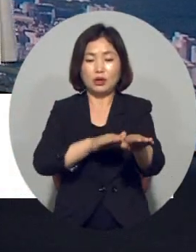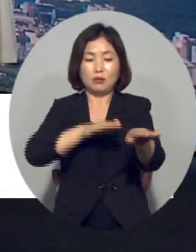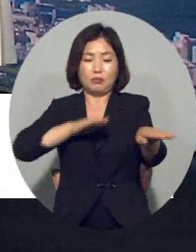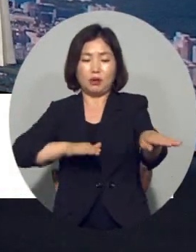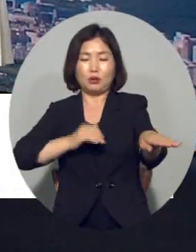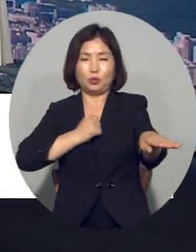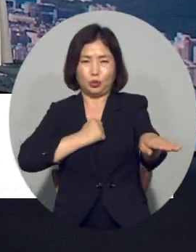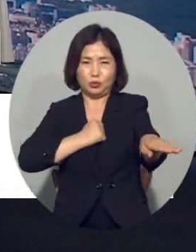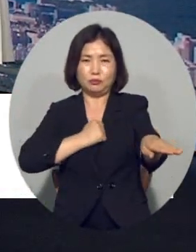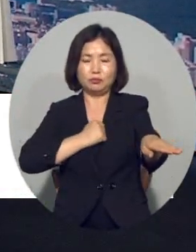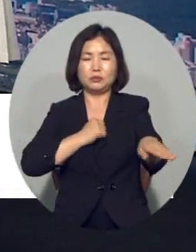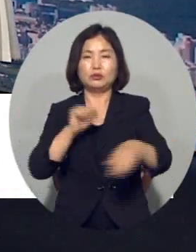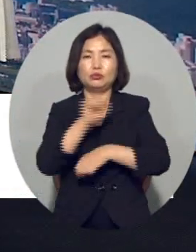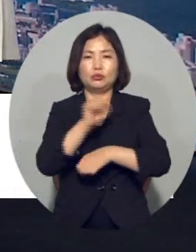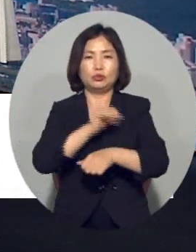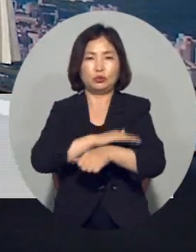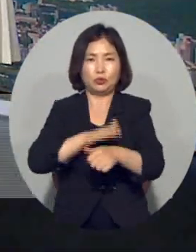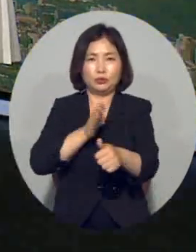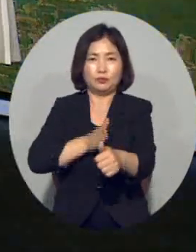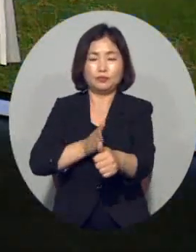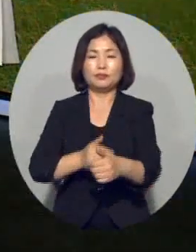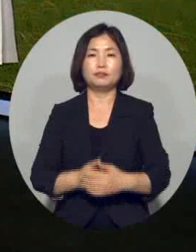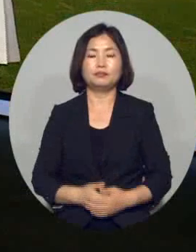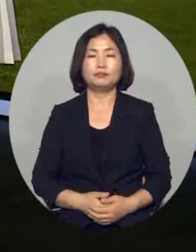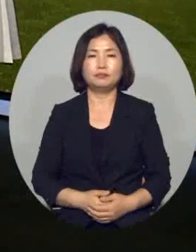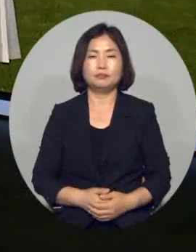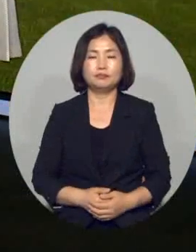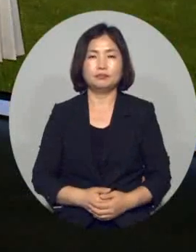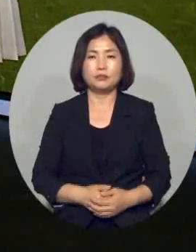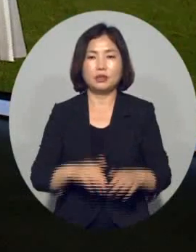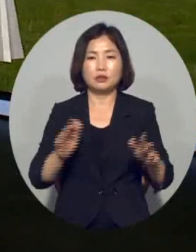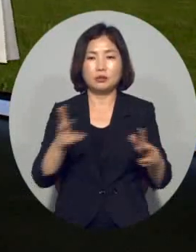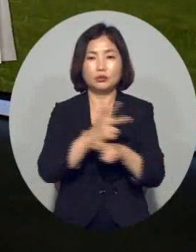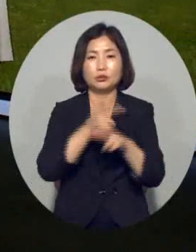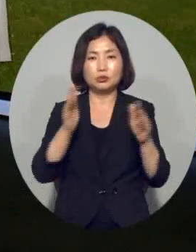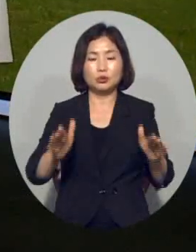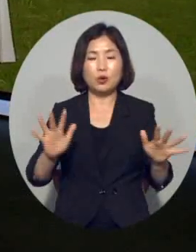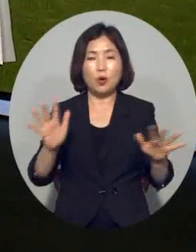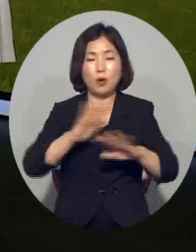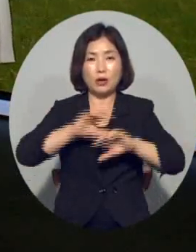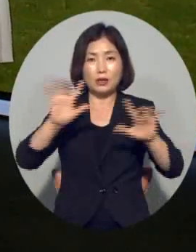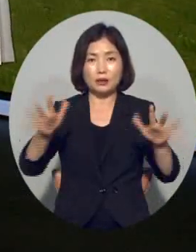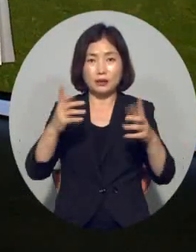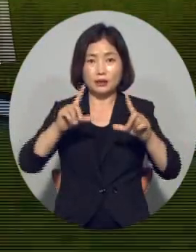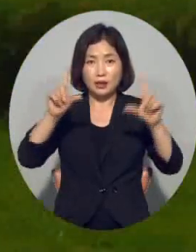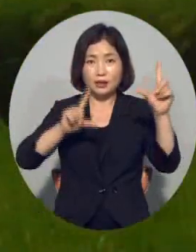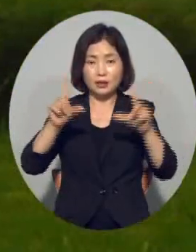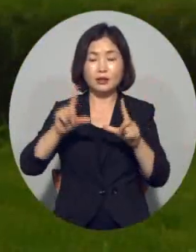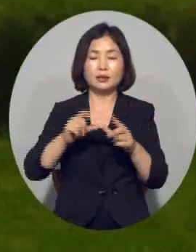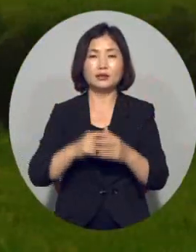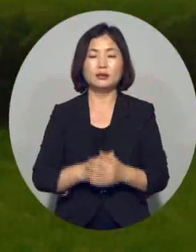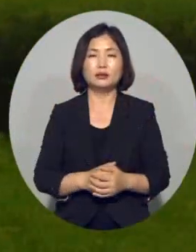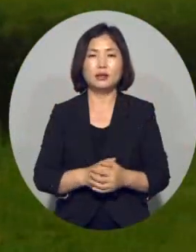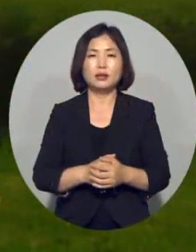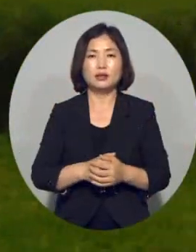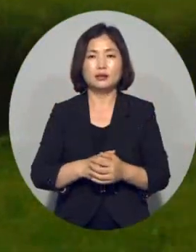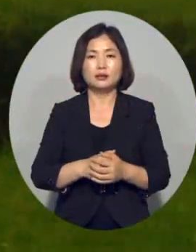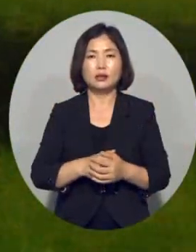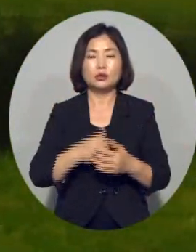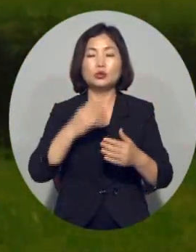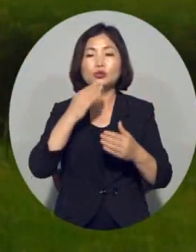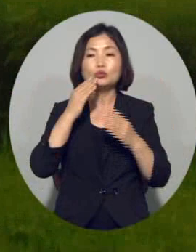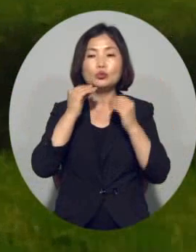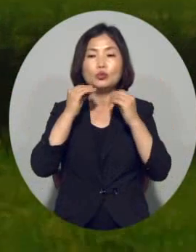충분히 유지하여 안전운행 해주시는게 좋겠습니다 이번주는 주로 화창한 가을 날씨가 이어졌는데요 다가오는